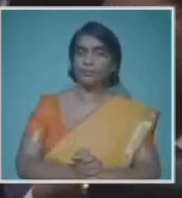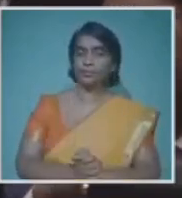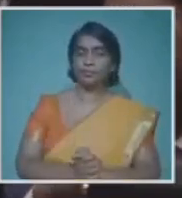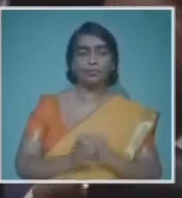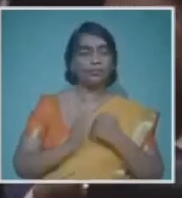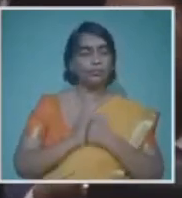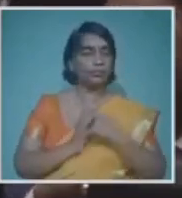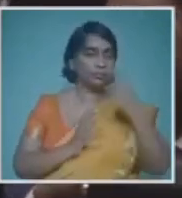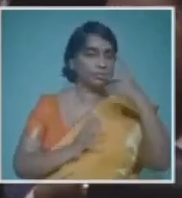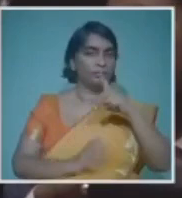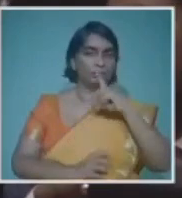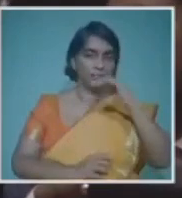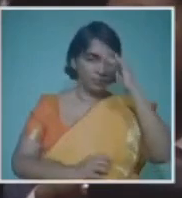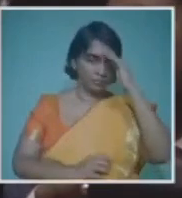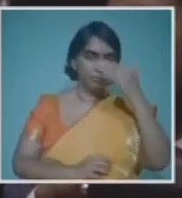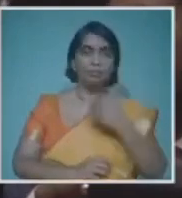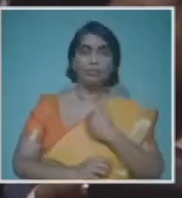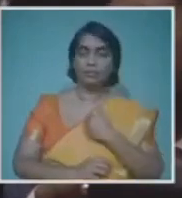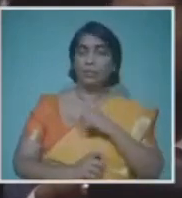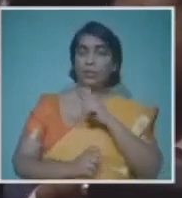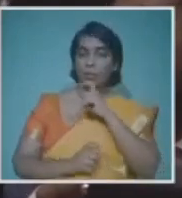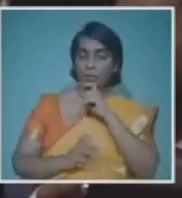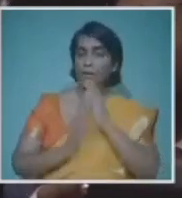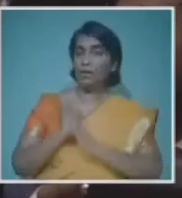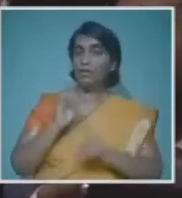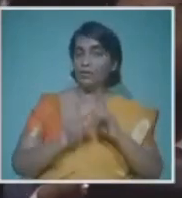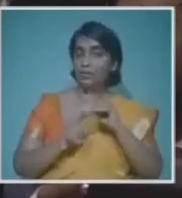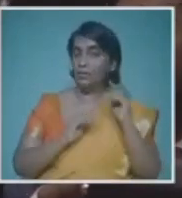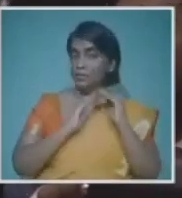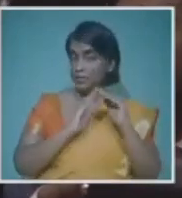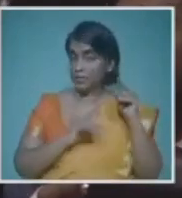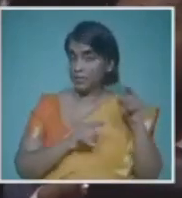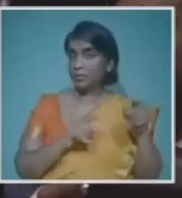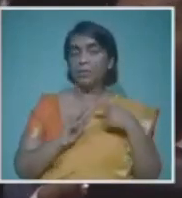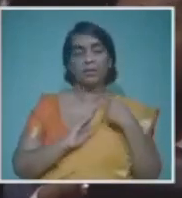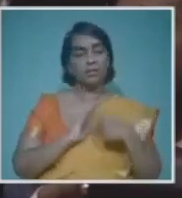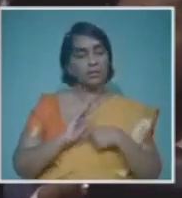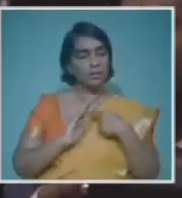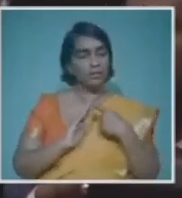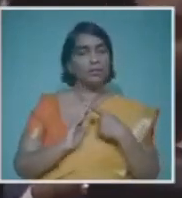ගරු නියෝජ්‍ය කතානායකතුමනි, අපි අධිකරණ අමාත්‍යාංශයේ විදියට